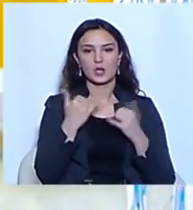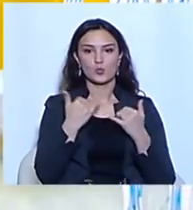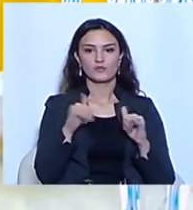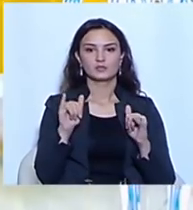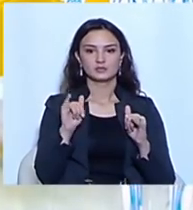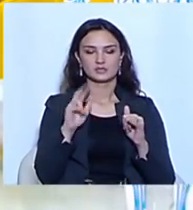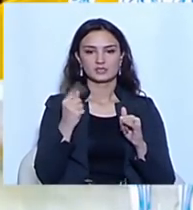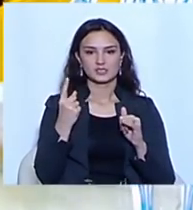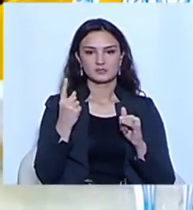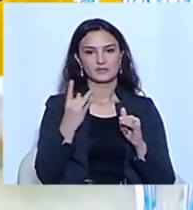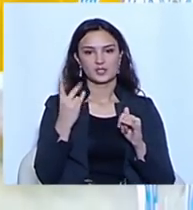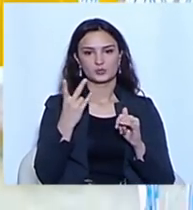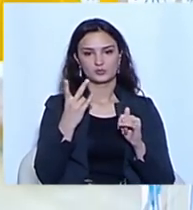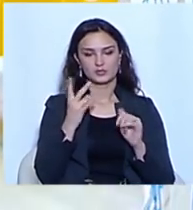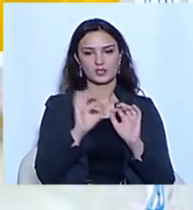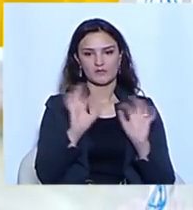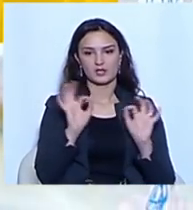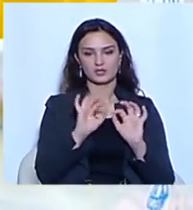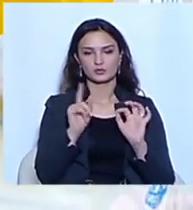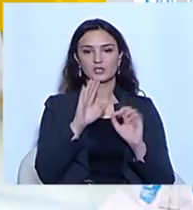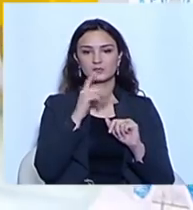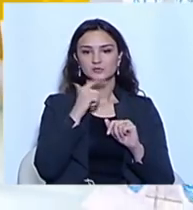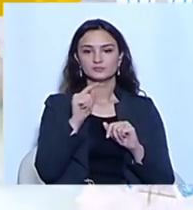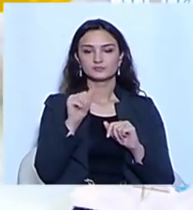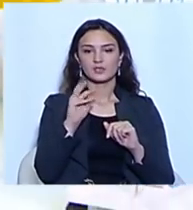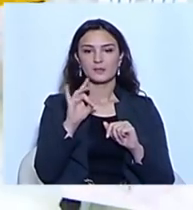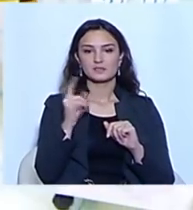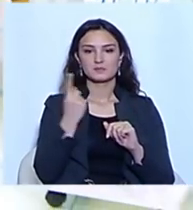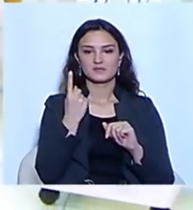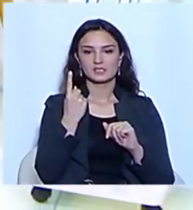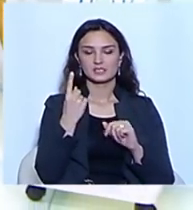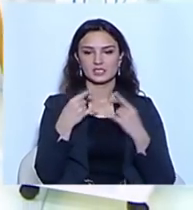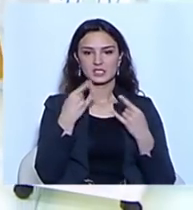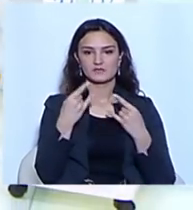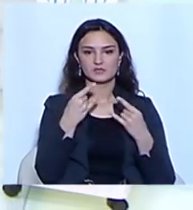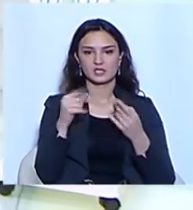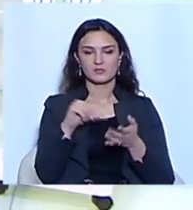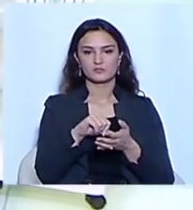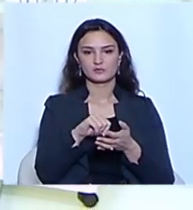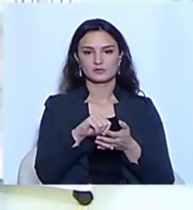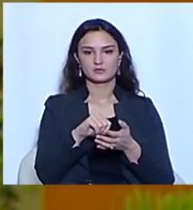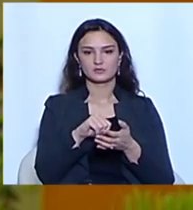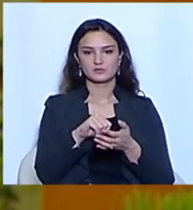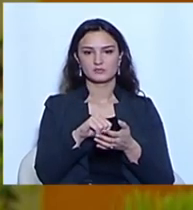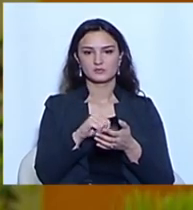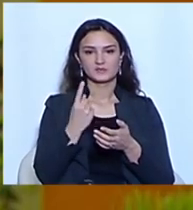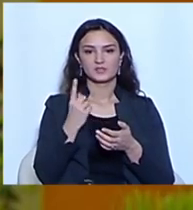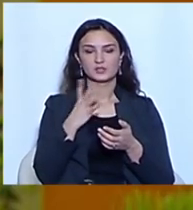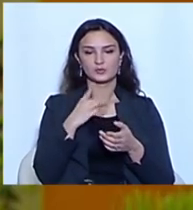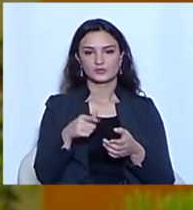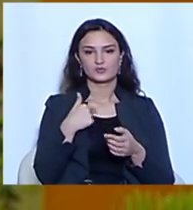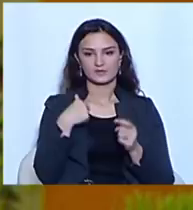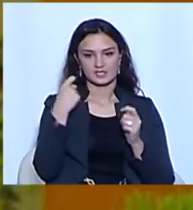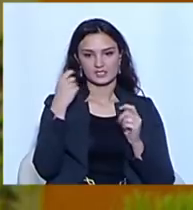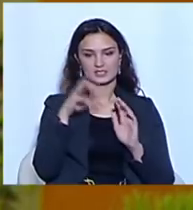და დღეს პირველად უნდა გავამხილო რომ ქალბატონი თამარის პირველი სატელევიზიო გამოსვლა შედგა ჩვენს გადაცემაში.